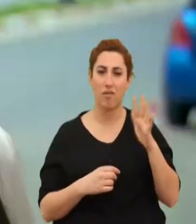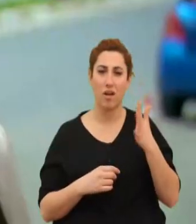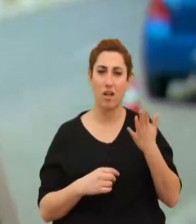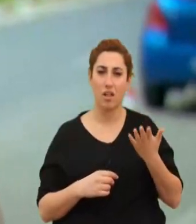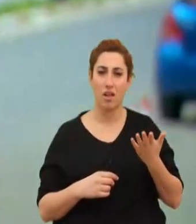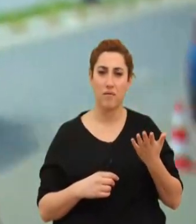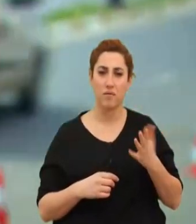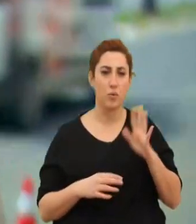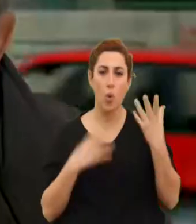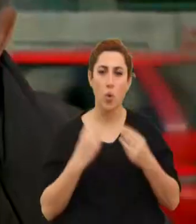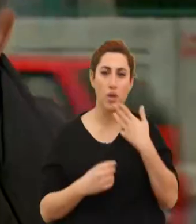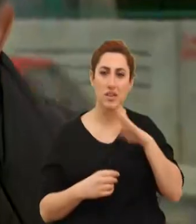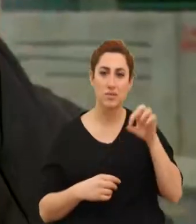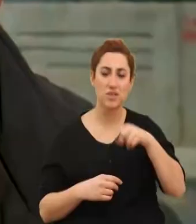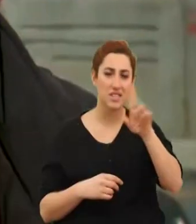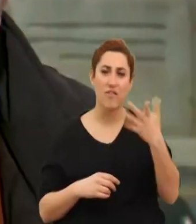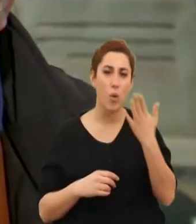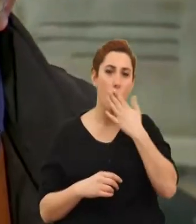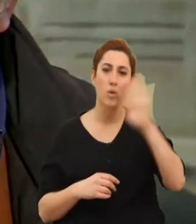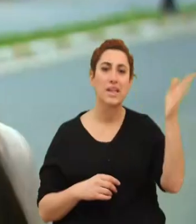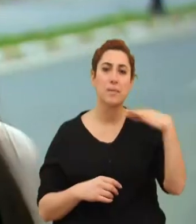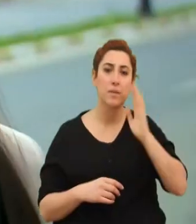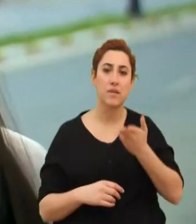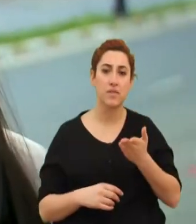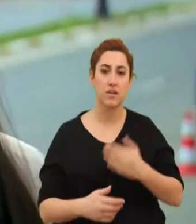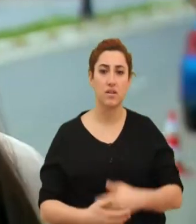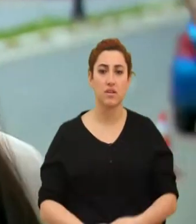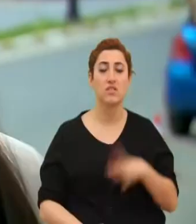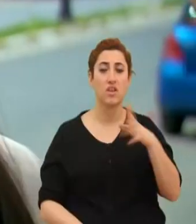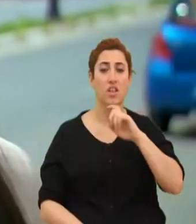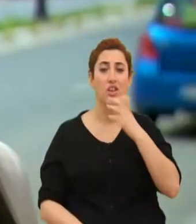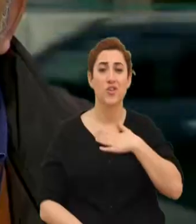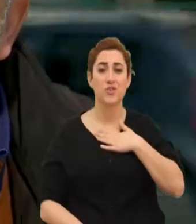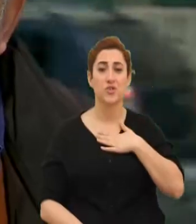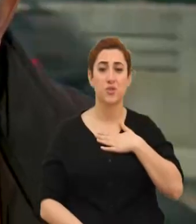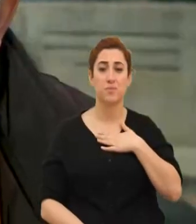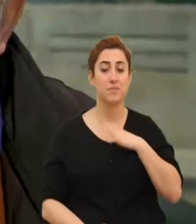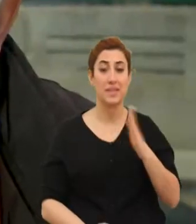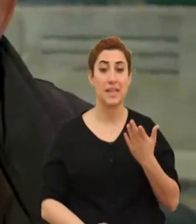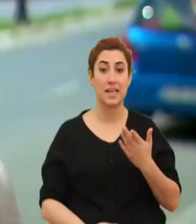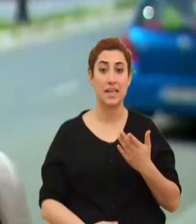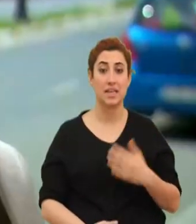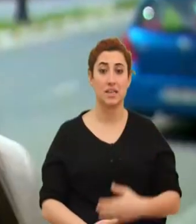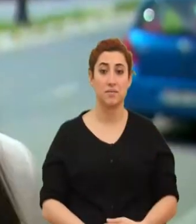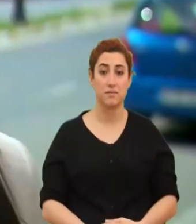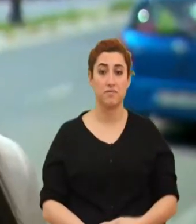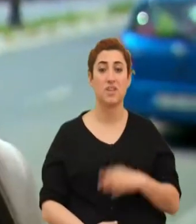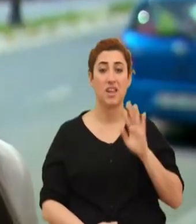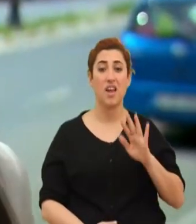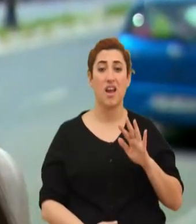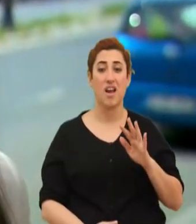Yönetmen. Ne oluyor kızım burada? Sen niye okulda değilsin? Şey dayıcığım. Ne?